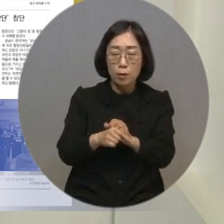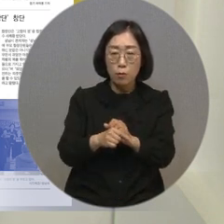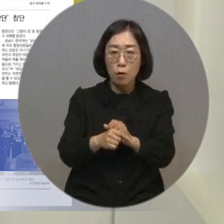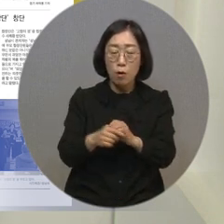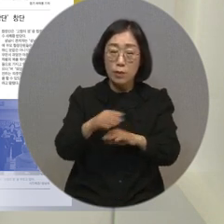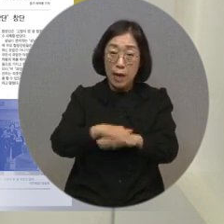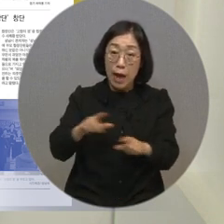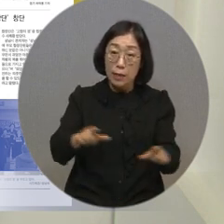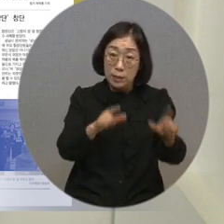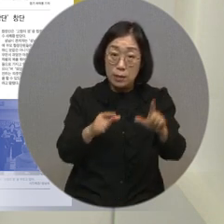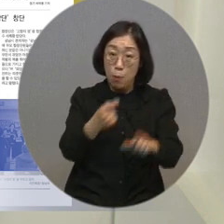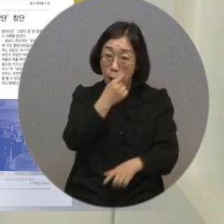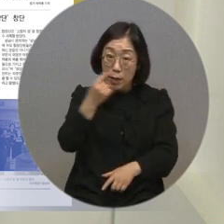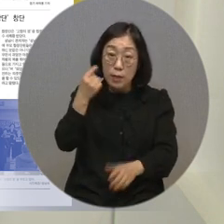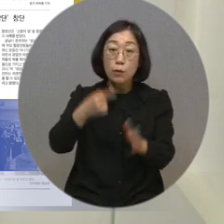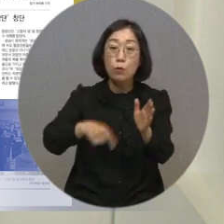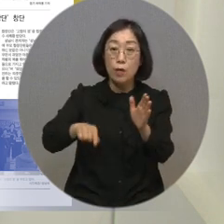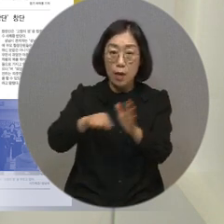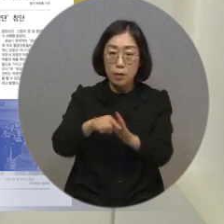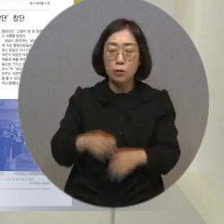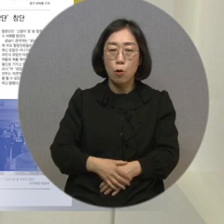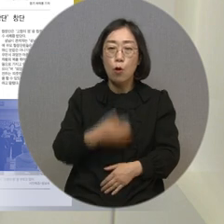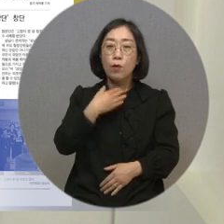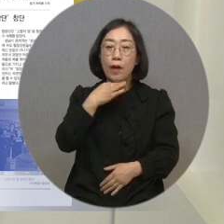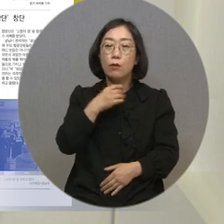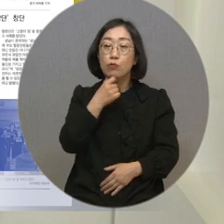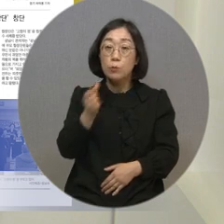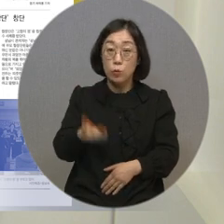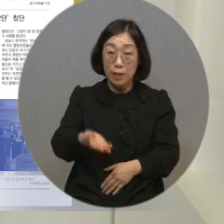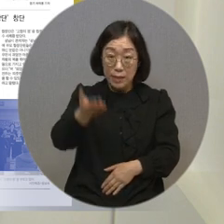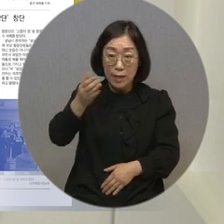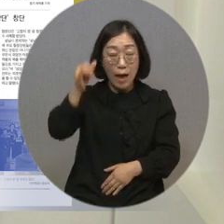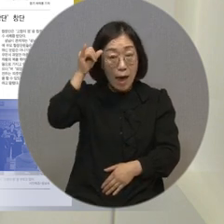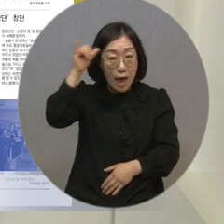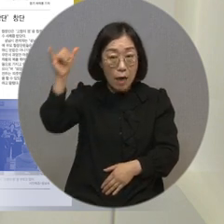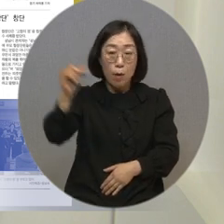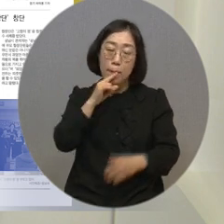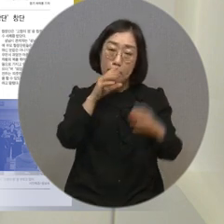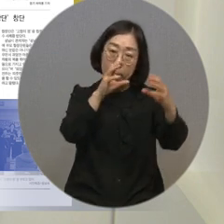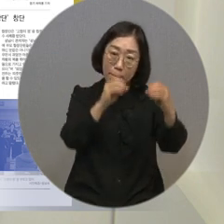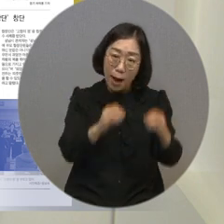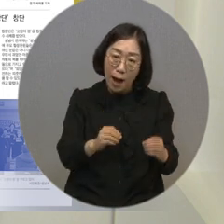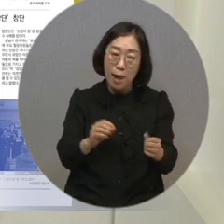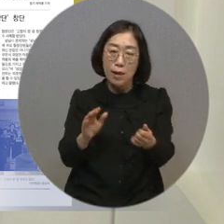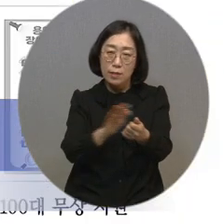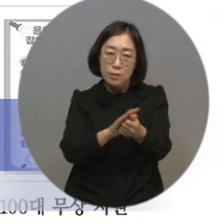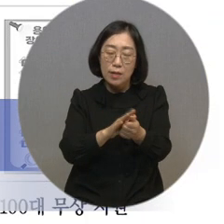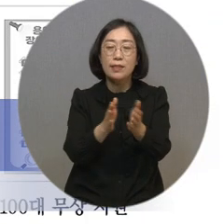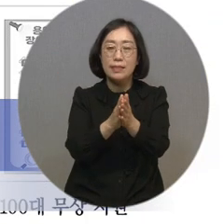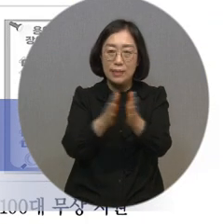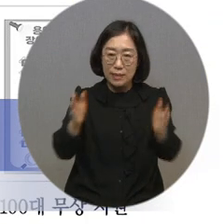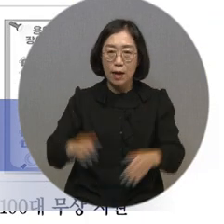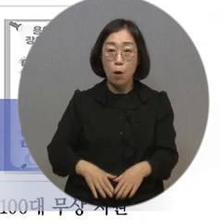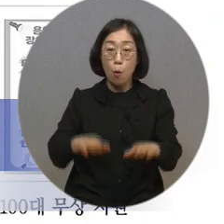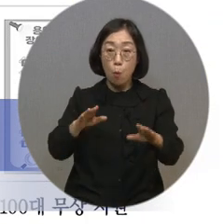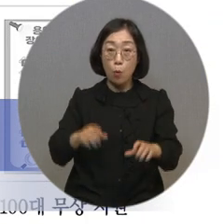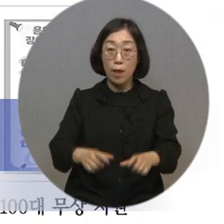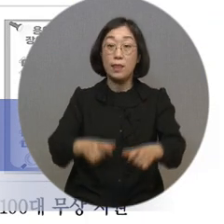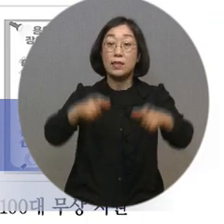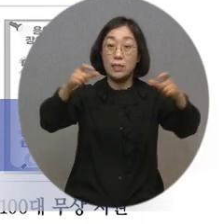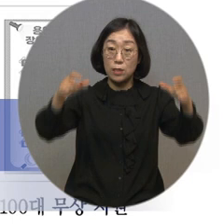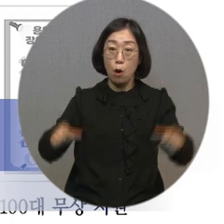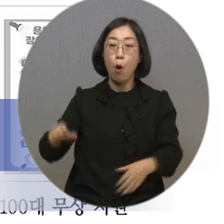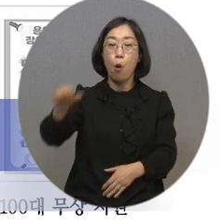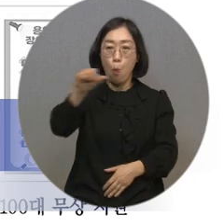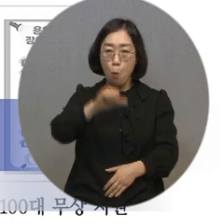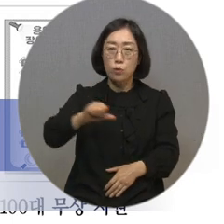필요한 65세 돈의 거주 노인들에게이 AI 노인 말버 서비스를 시작했는데요 올해는 5,000명으로